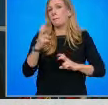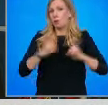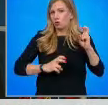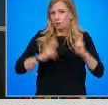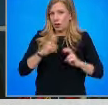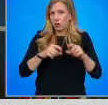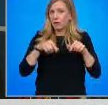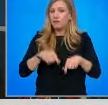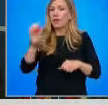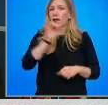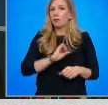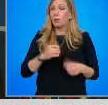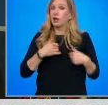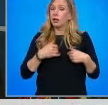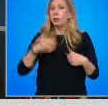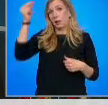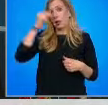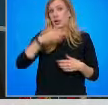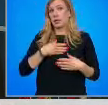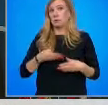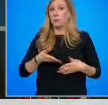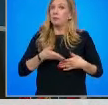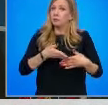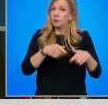също да имаме наш принос, България говоря конкретно, в